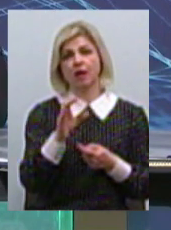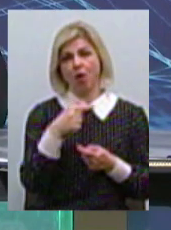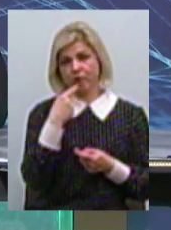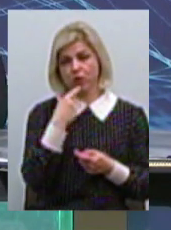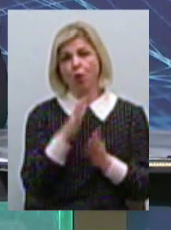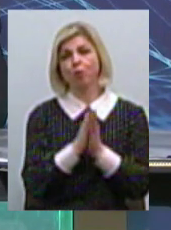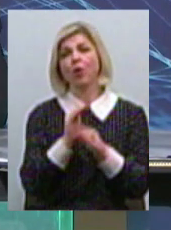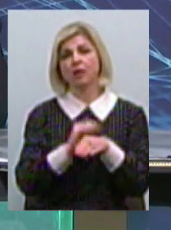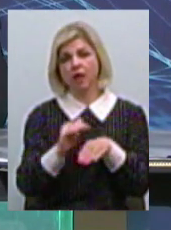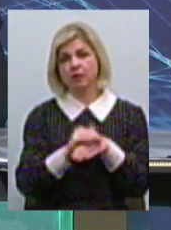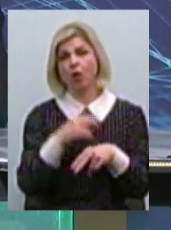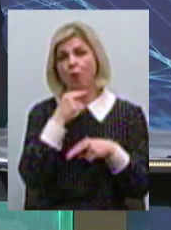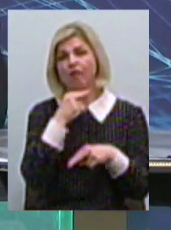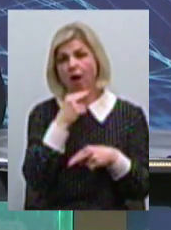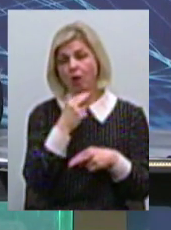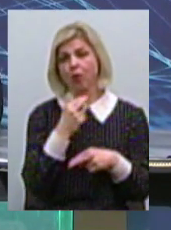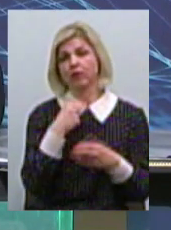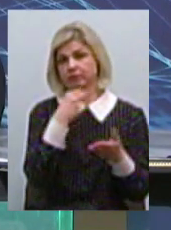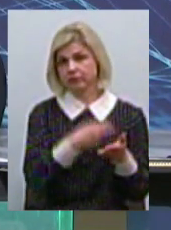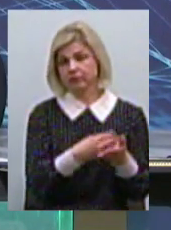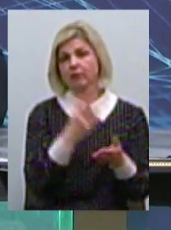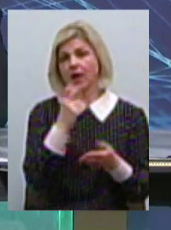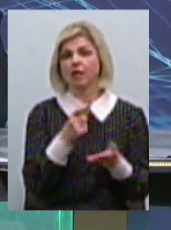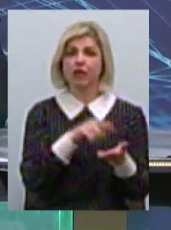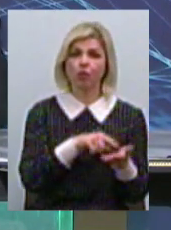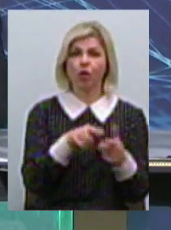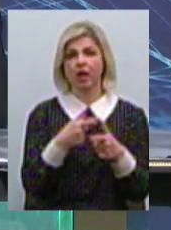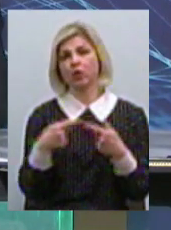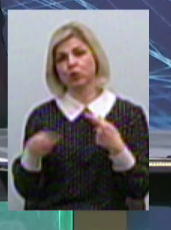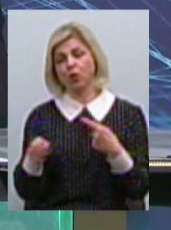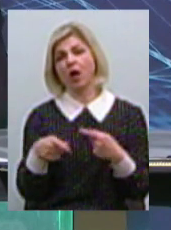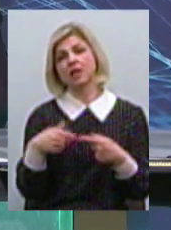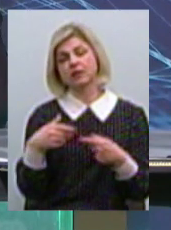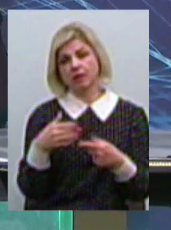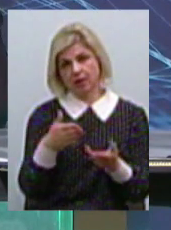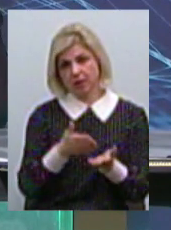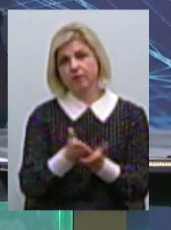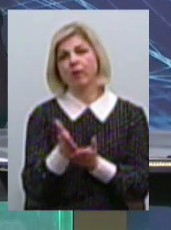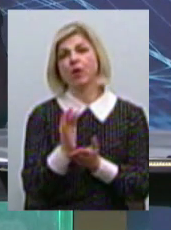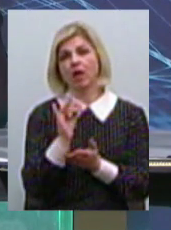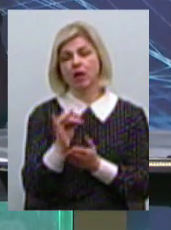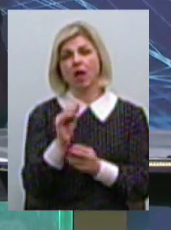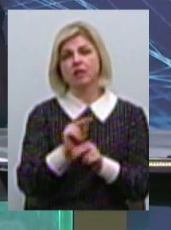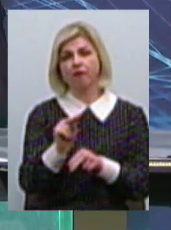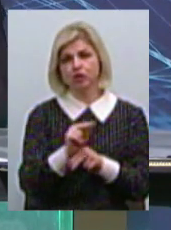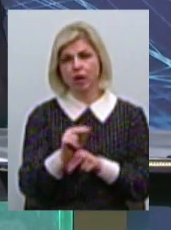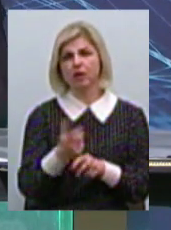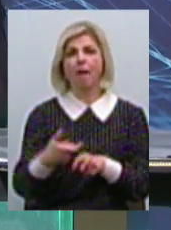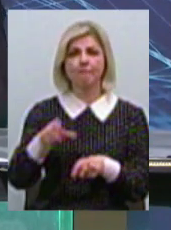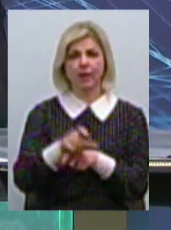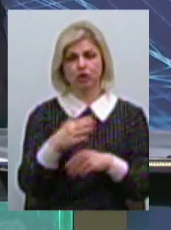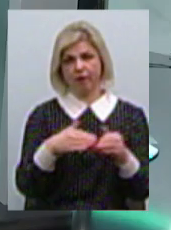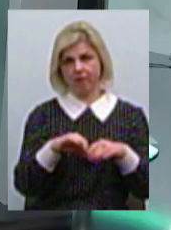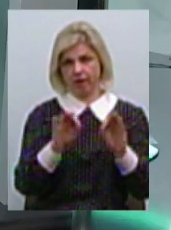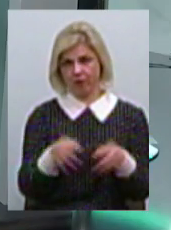будь ласка, зверніть увагу на ті чи інші аспекти. І навчання проводиться більш кваліфіковано. Тобто ви на місці вирішуєте